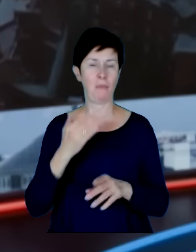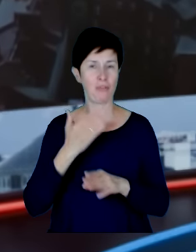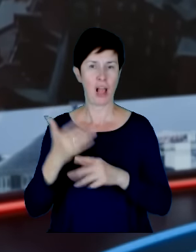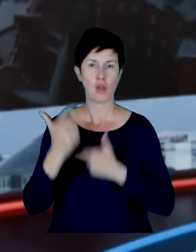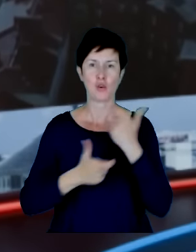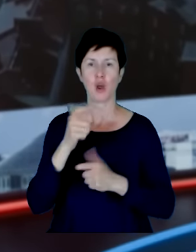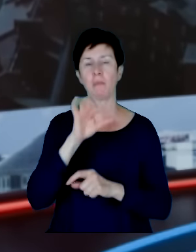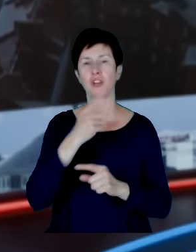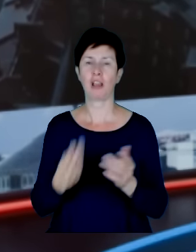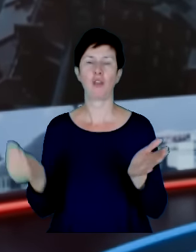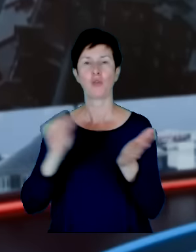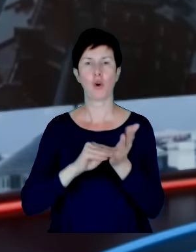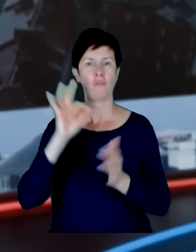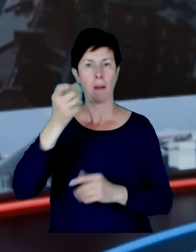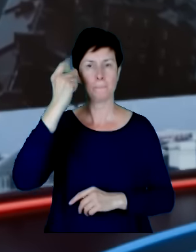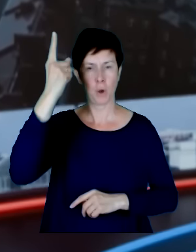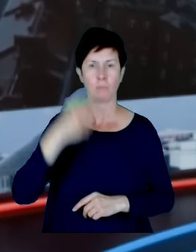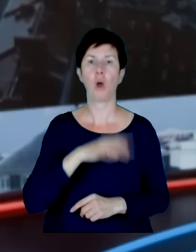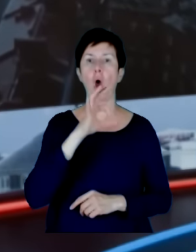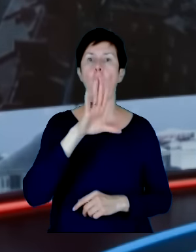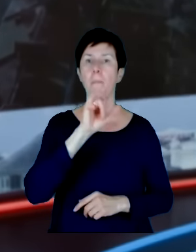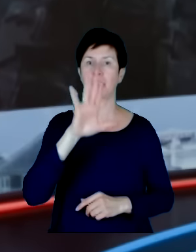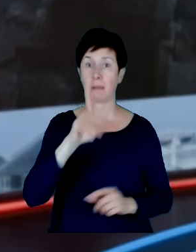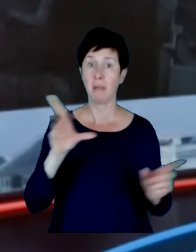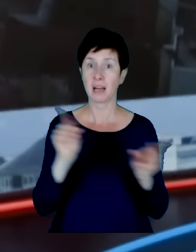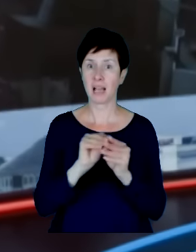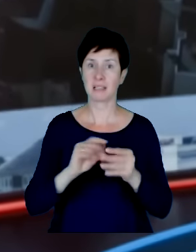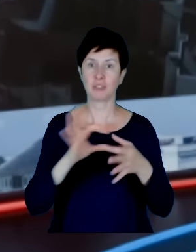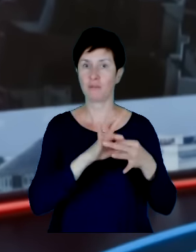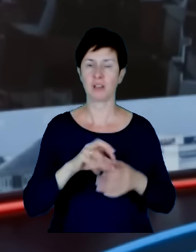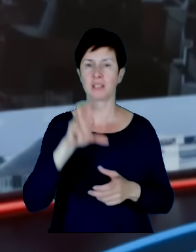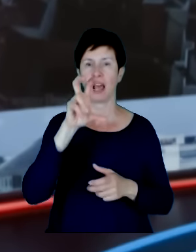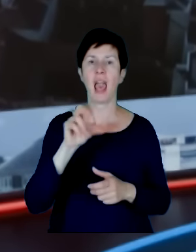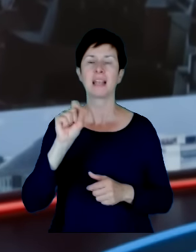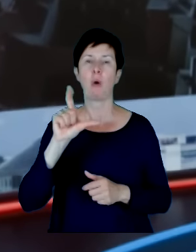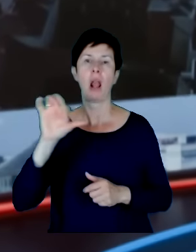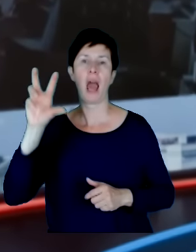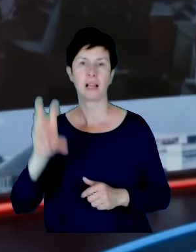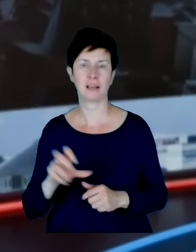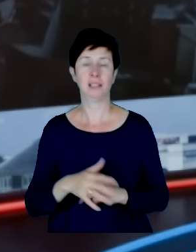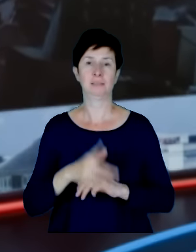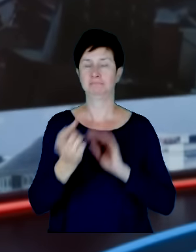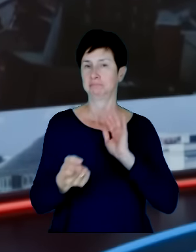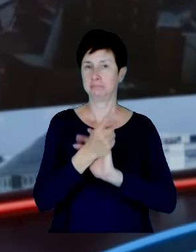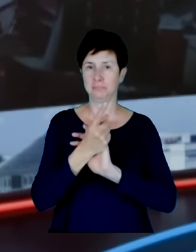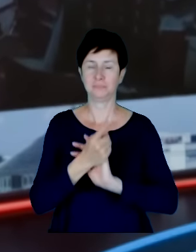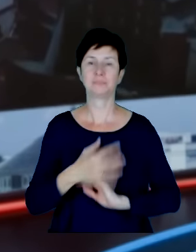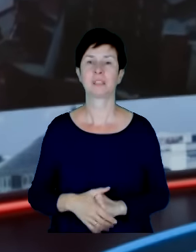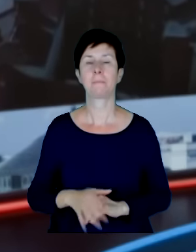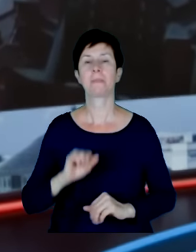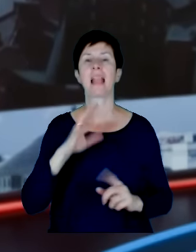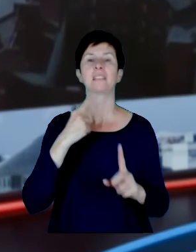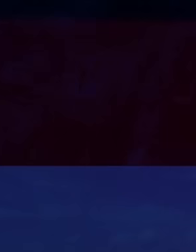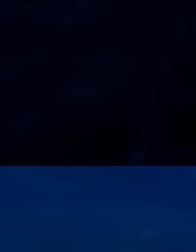jedną hipotezę Otóż Daniel obajtek ma związki ZEM taki News to nawet reptilian trudno będzie Press plus